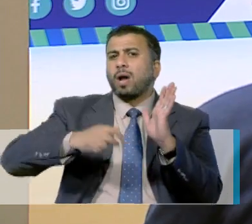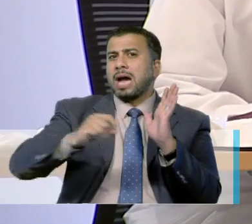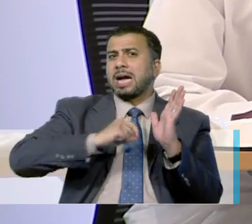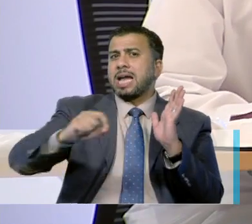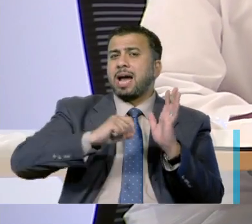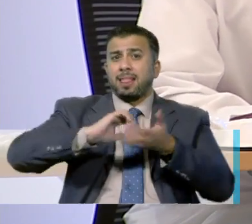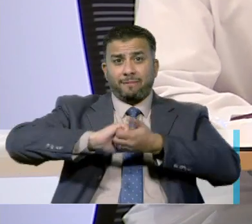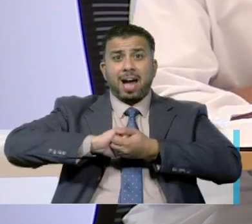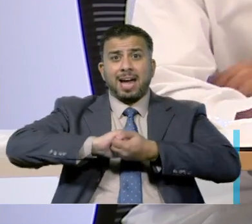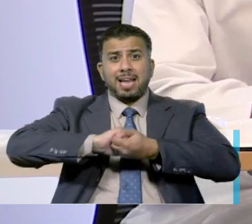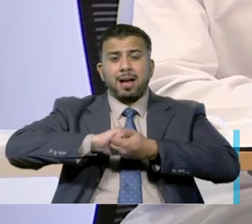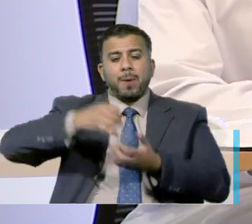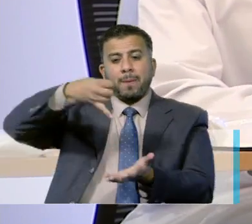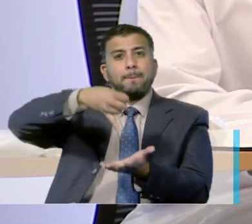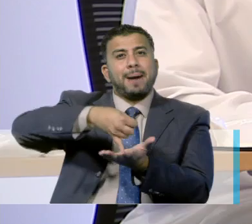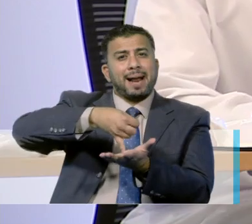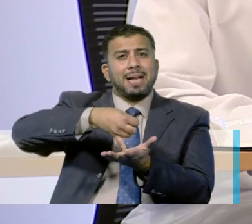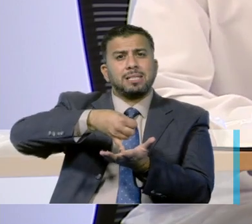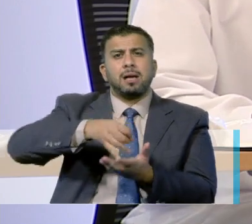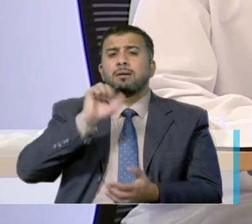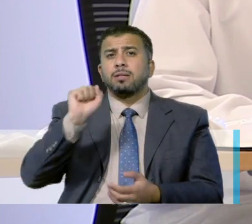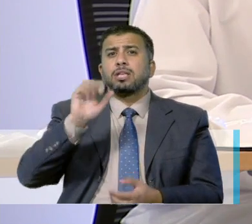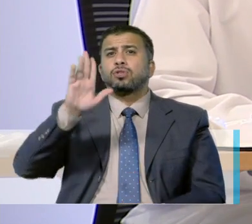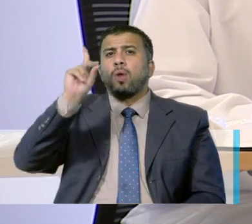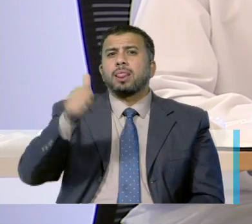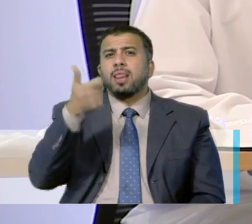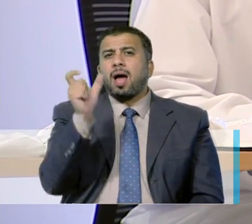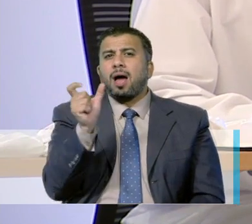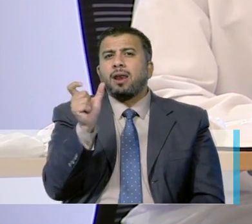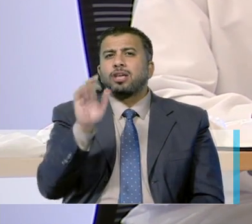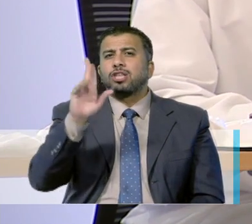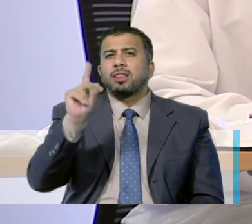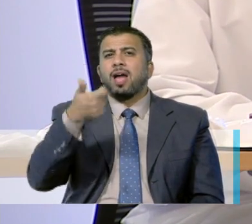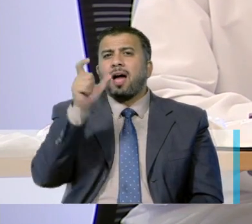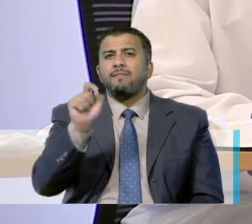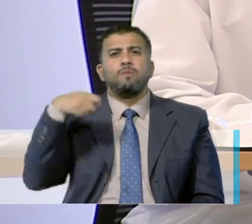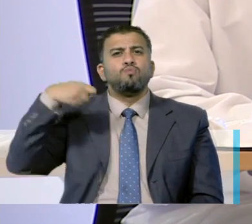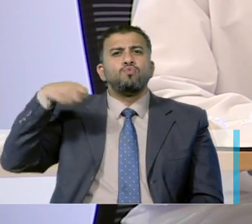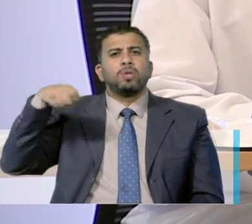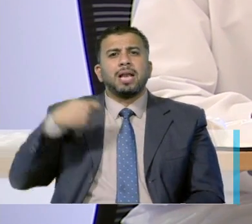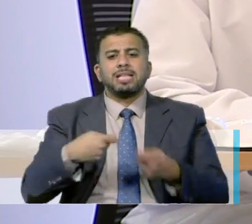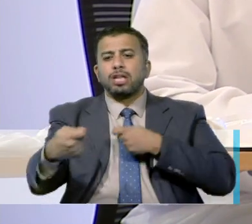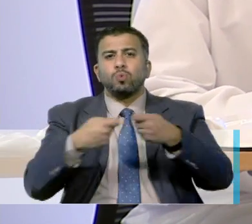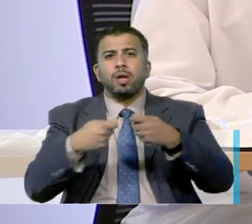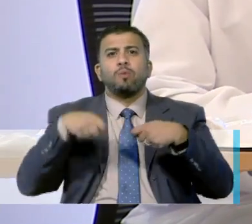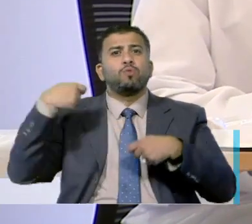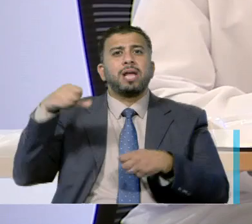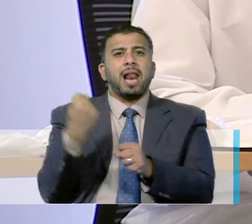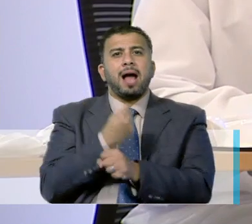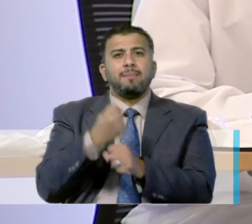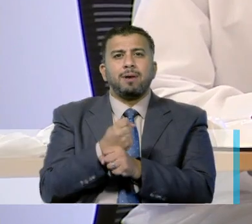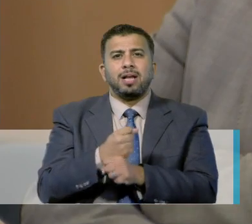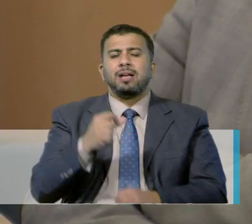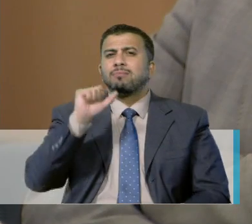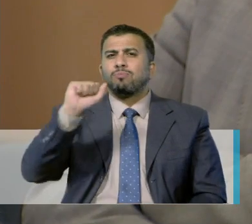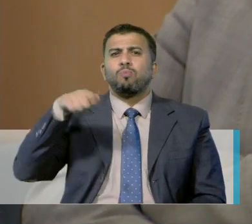توقيع الاتفاقية في مقر المركز من قبل سلطان شطاف مدير التسويق وتطوير الأعمال، وسيربال